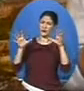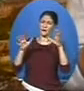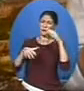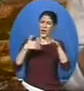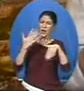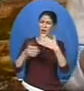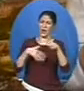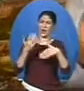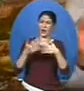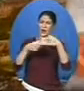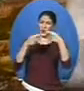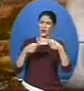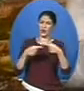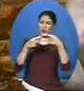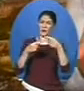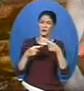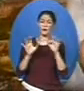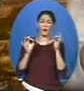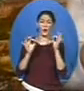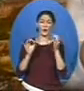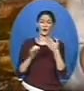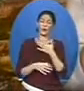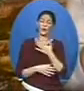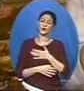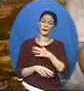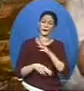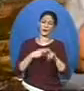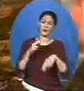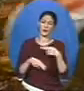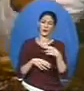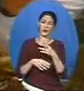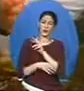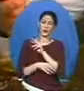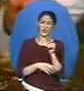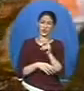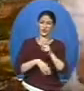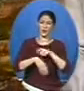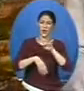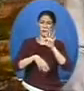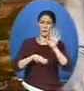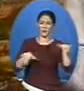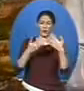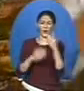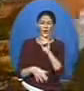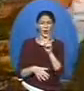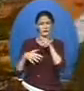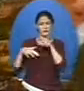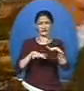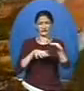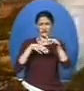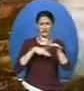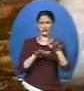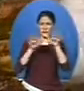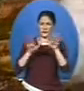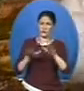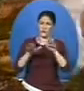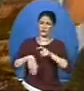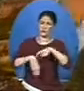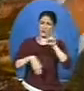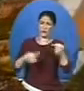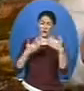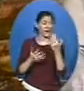שינה מעיניהם של אנשים, עליה אפשר לדבר, עליה אפשר לדון. לא כל ההמונים נוערים על המסגדים. אתה יודע מה? שבעיד אל פיטר, בעיד